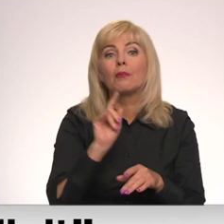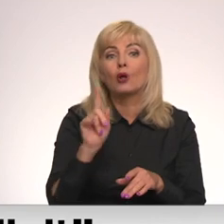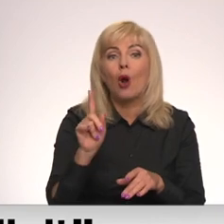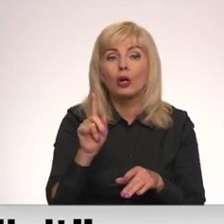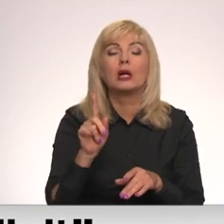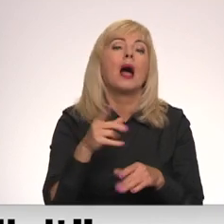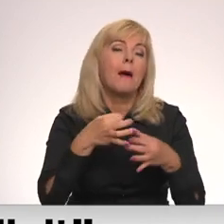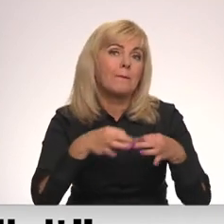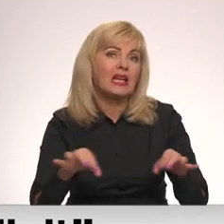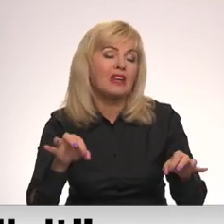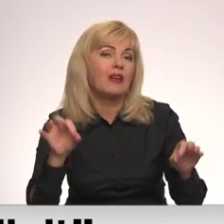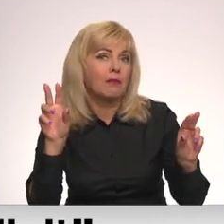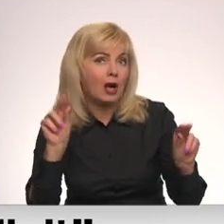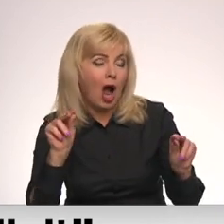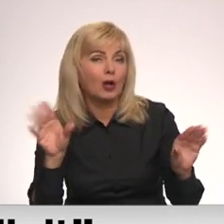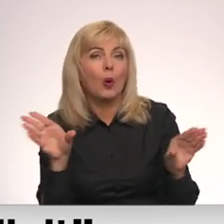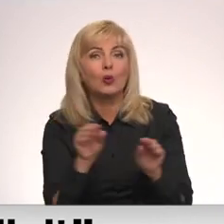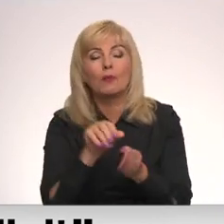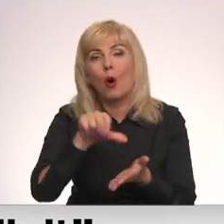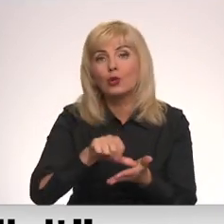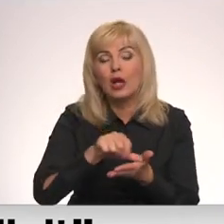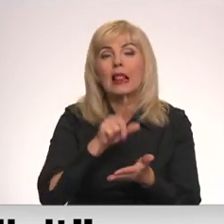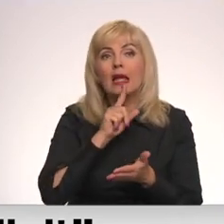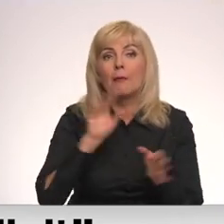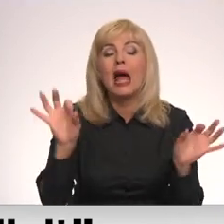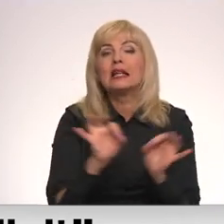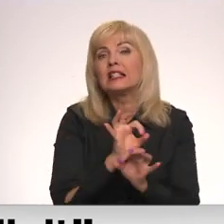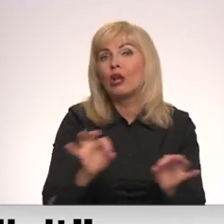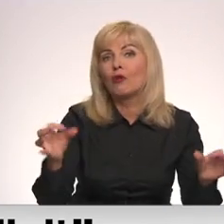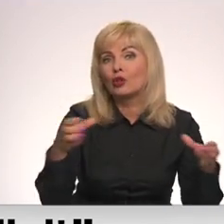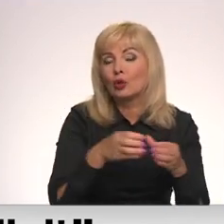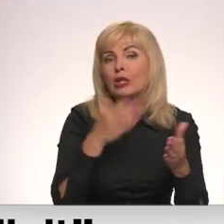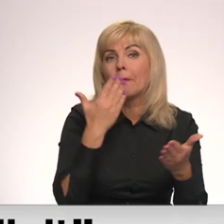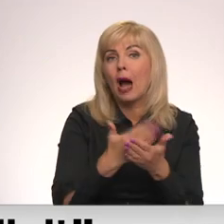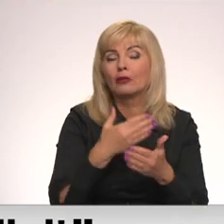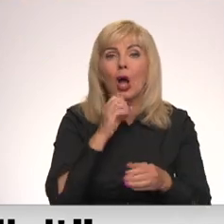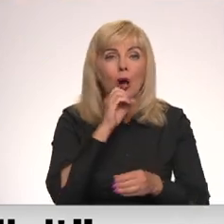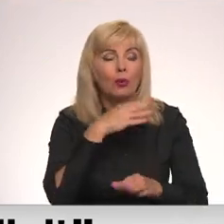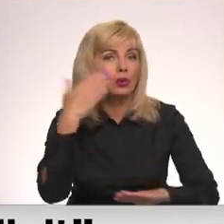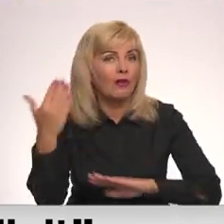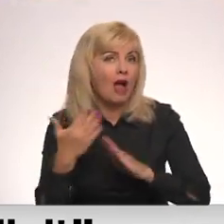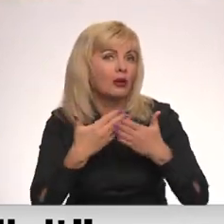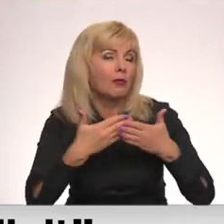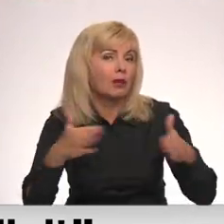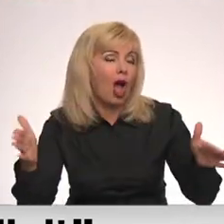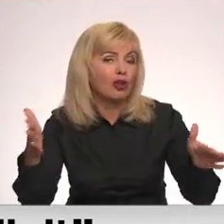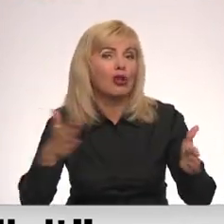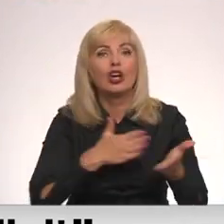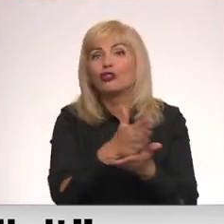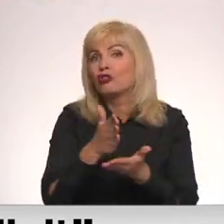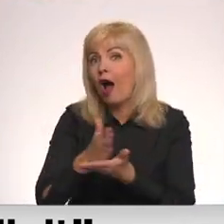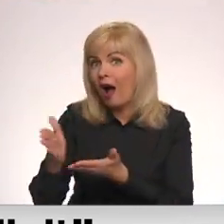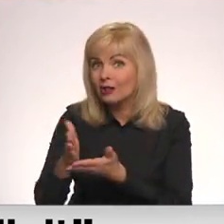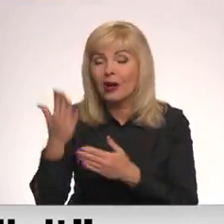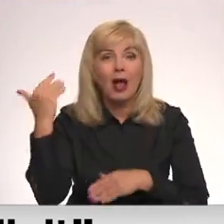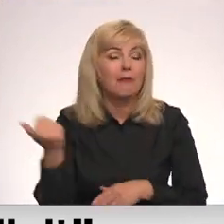garu. Mūziķi uzstāsies kopā ar Liepājas simfonisko orķestri, tādējādi iezīmējot Putvēņu plašo muzikālo žanru logu. Pagājušā